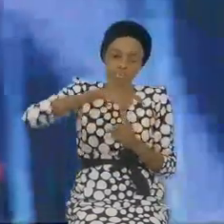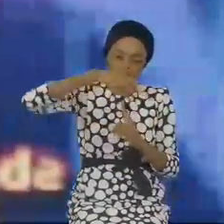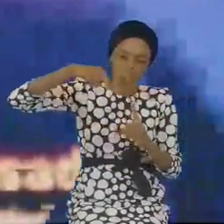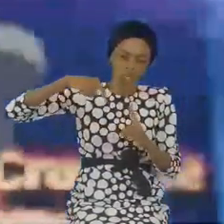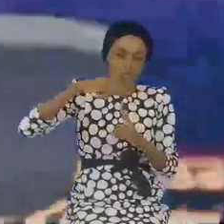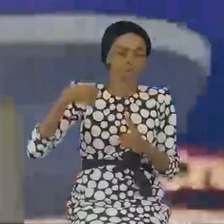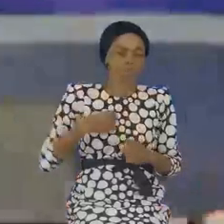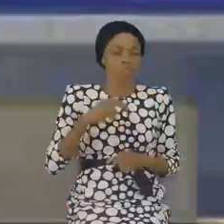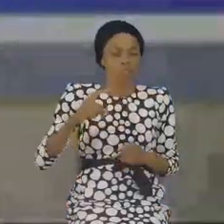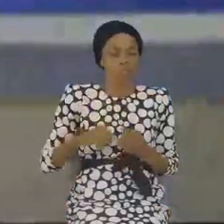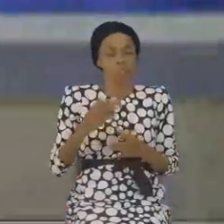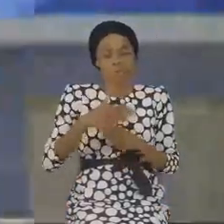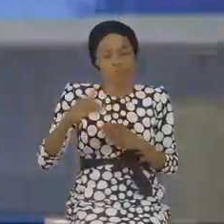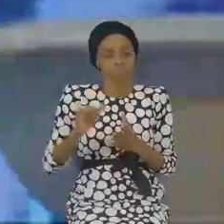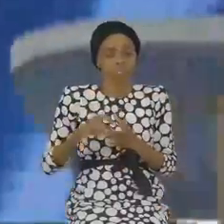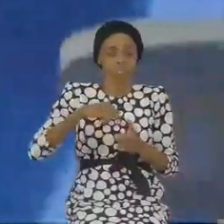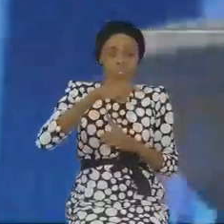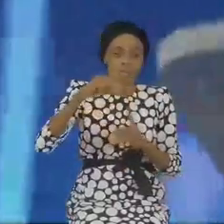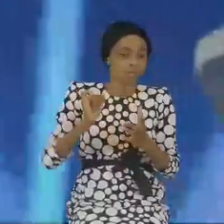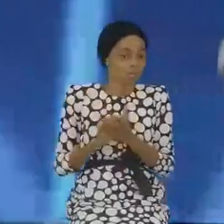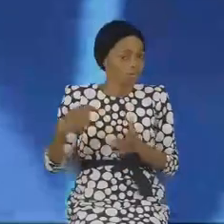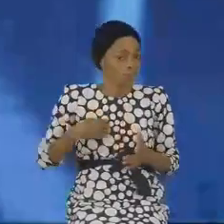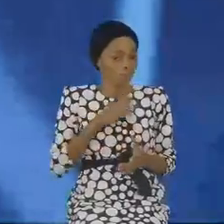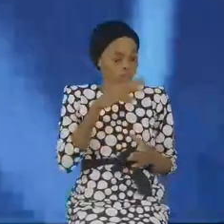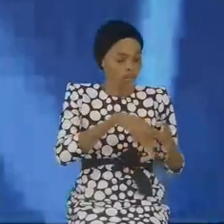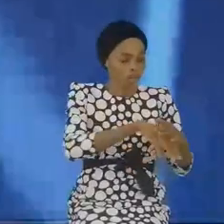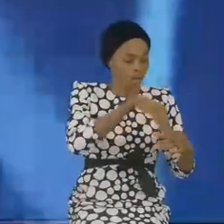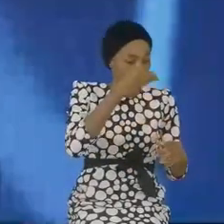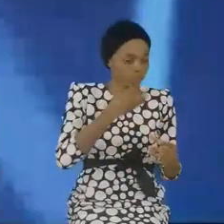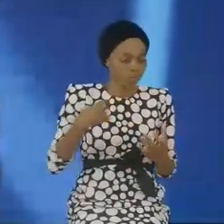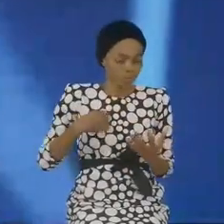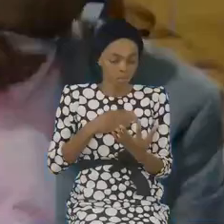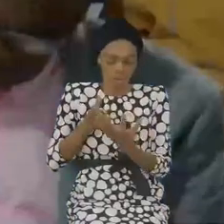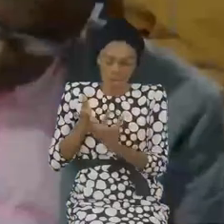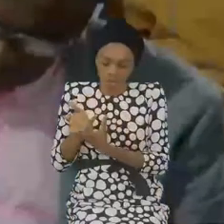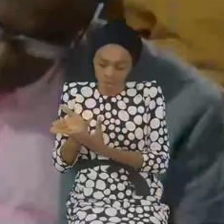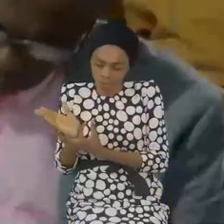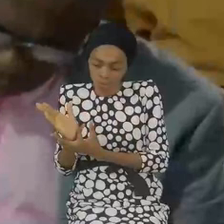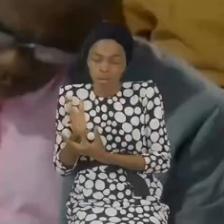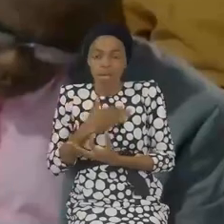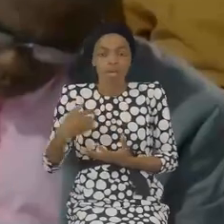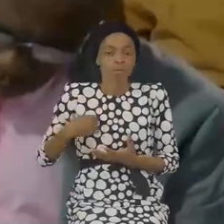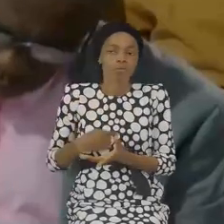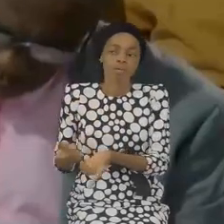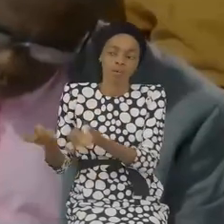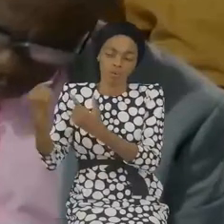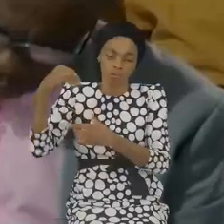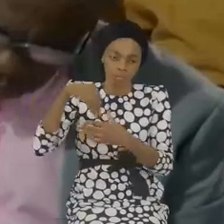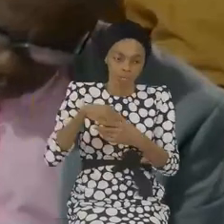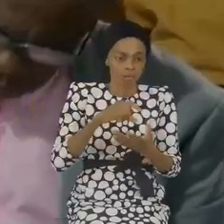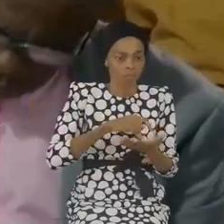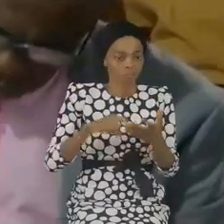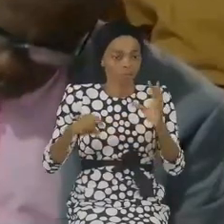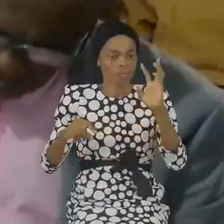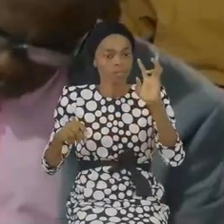devons achever le cycle, nous sortons, nous passons par, et ensuite, nous devons arriver à destination.